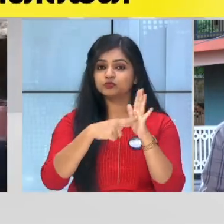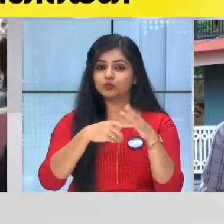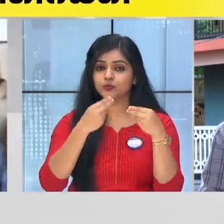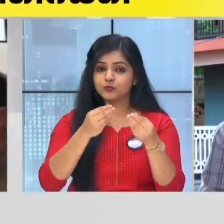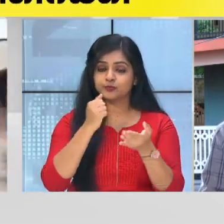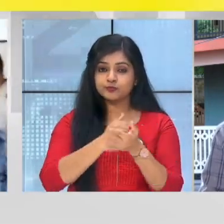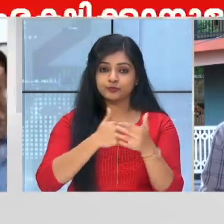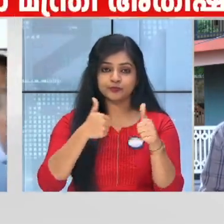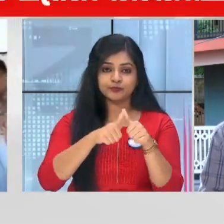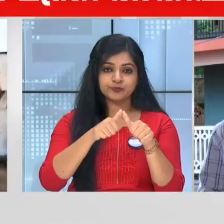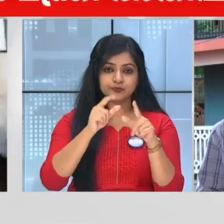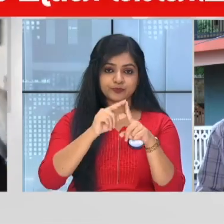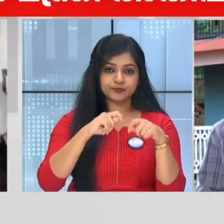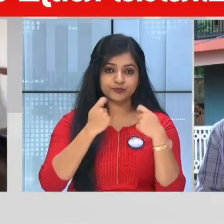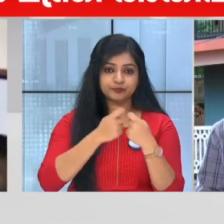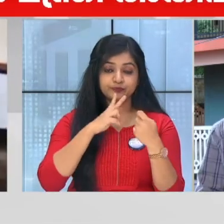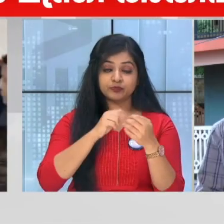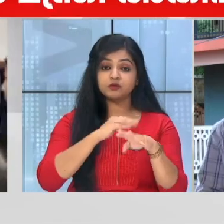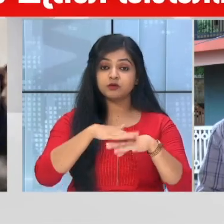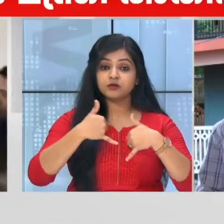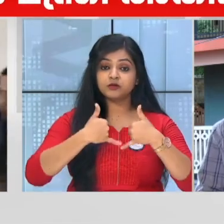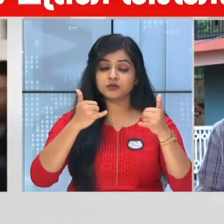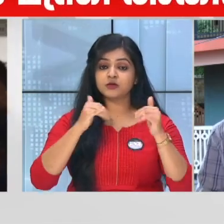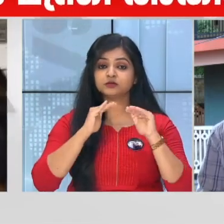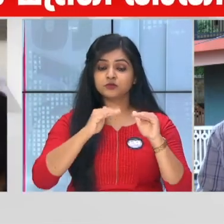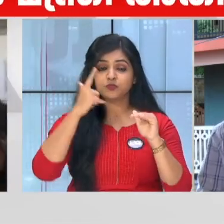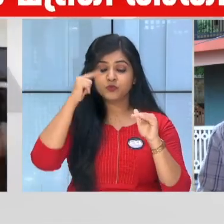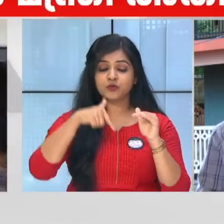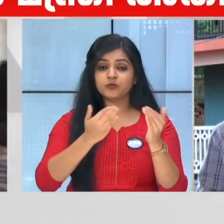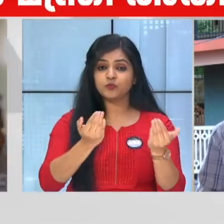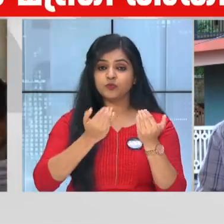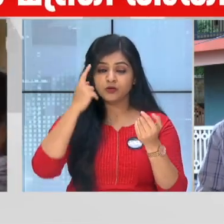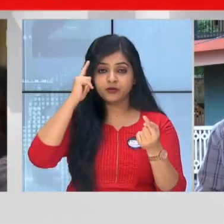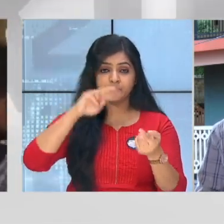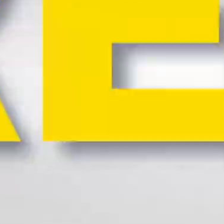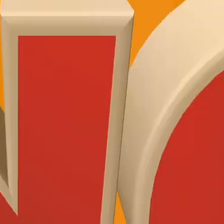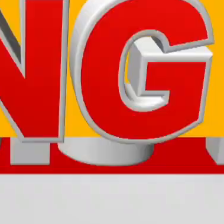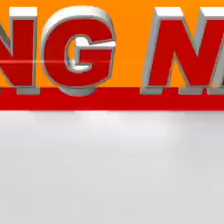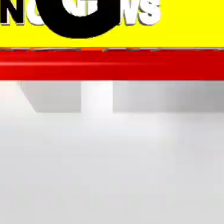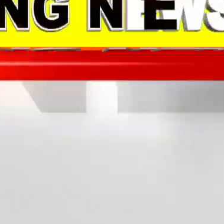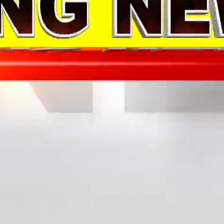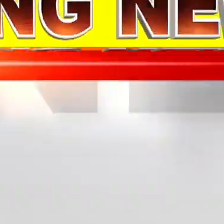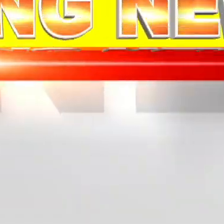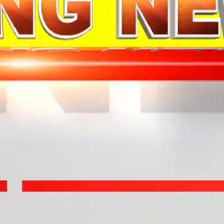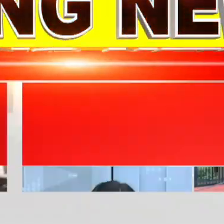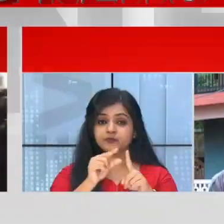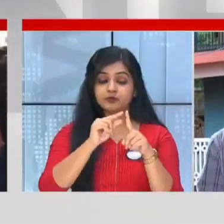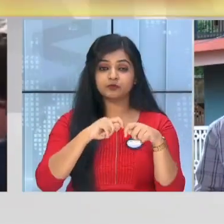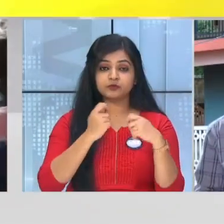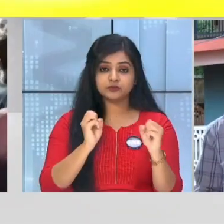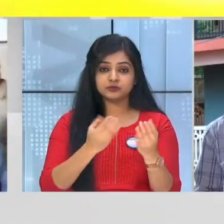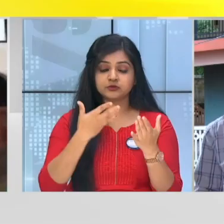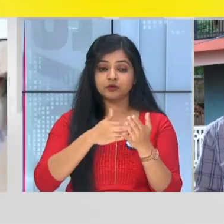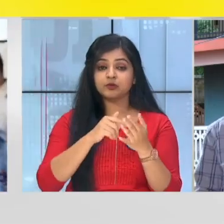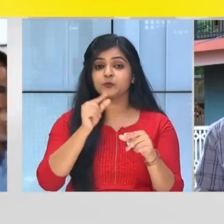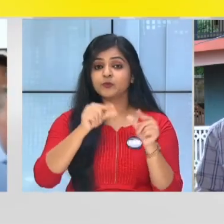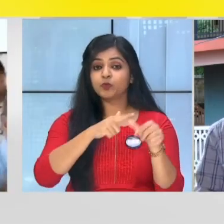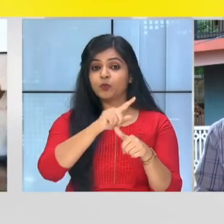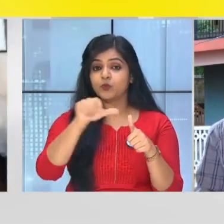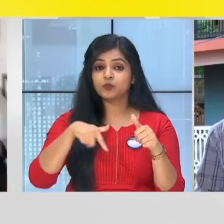മുന്നോട്ട് വെച്ചിരിക്കുന്നത്. രാജ്യത്തെ സംരക്ഷിക്കാനുള്ള ഒരു പോരാട്ടത്തിനാണ് ഇപ്പോൾ ആം ആദ്മി പാർട്ടി തുടക്കം കുറിച്ചിരിക്കുന്നത്. അതിന് രാജ്യത്തെ എല്ലാ ജനങ്ങളുടെയും പിന്തുണ വേണമെന്നും ഇന്ന് അതിർഷി വാർത്താ